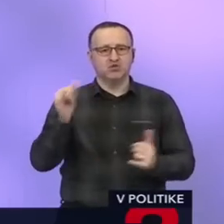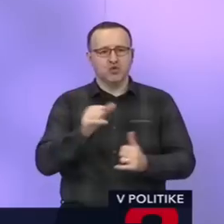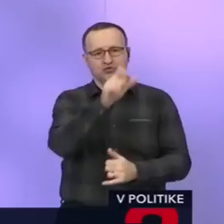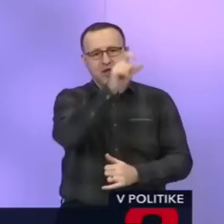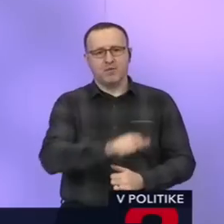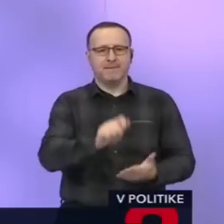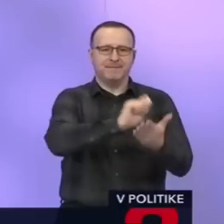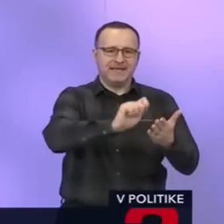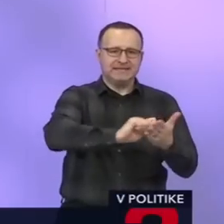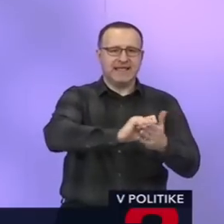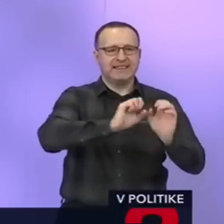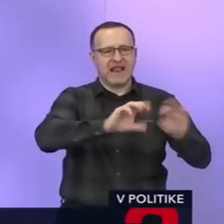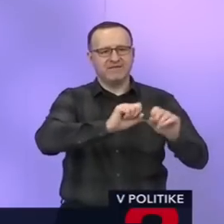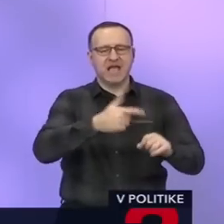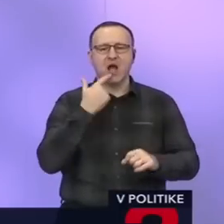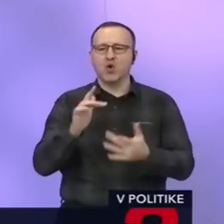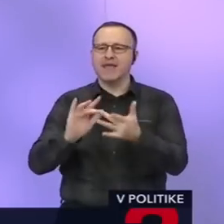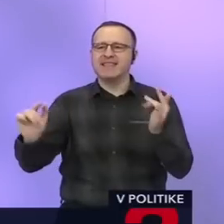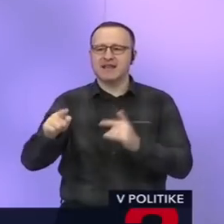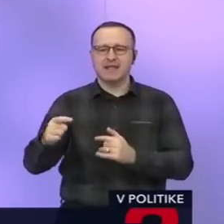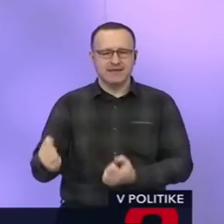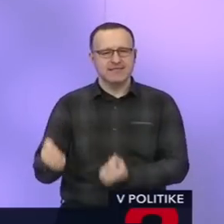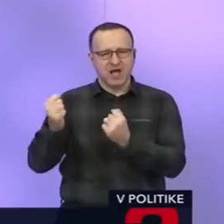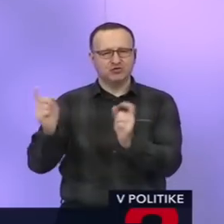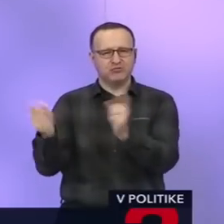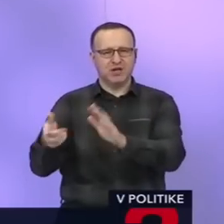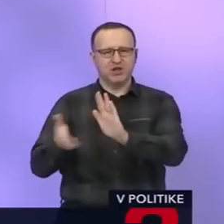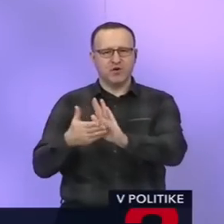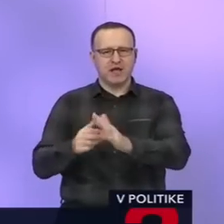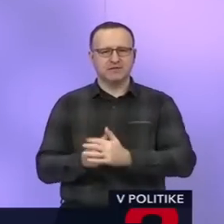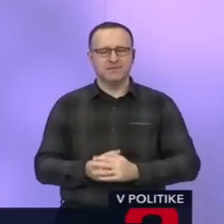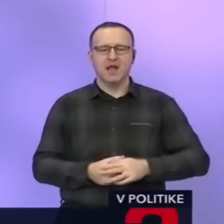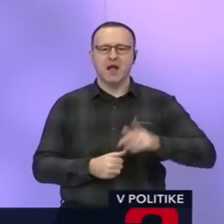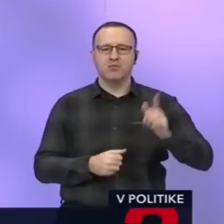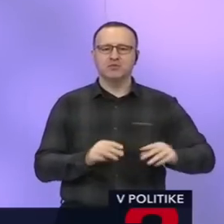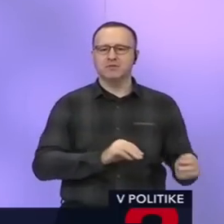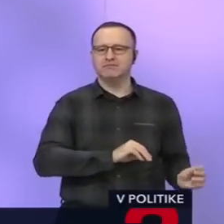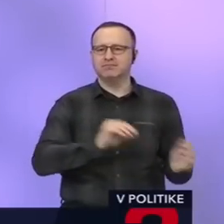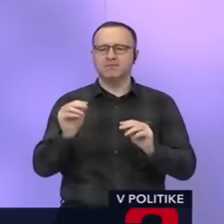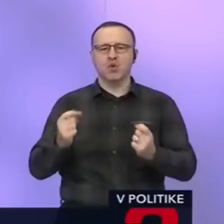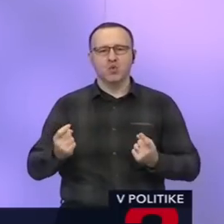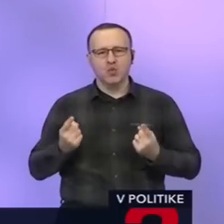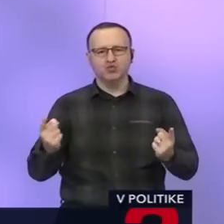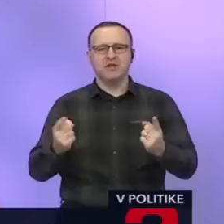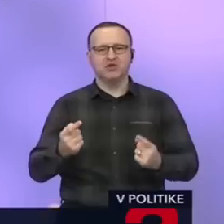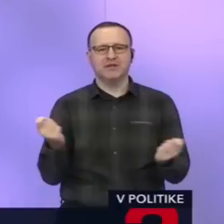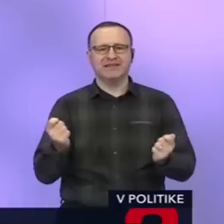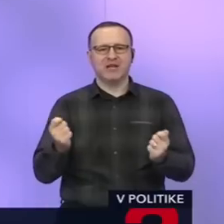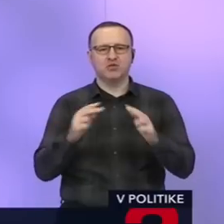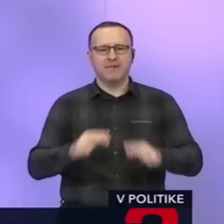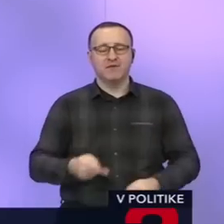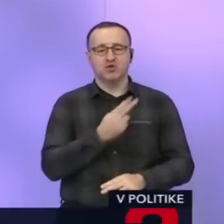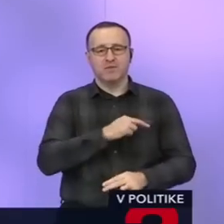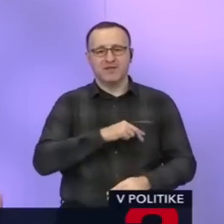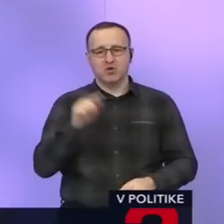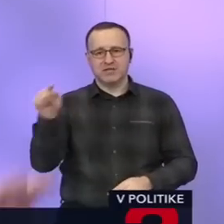ako vo virtuálnom. Ale budeme sa musieť o tom baviť, ako preniesť aj tú účinnejšiu trestnoprávnu zodpovednosť na virtuálny priestor. Potom samozrejme